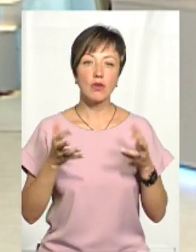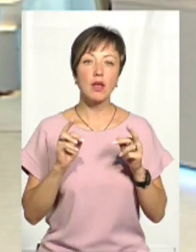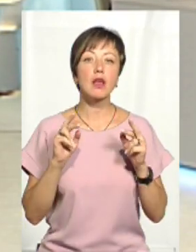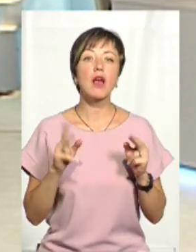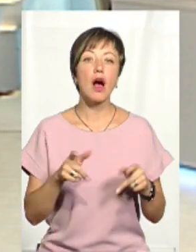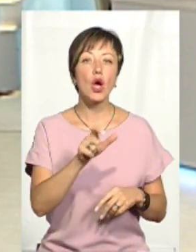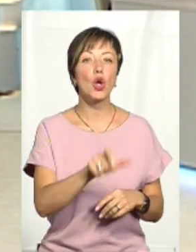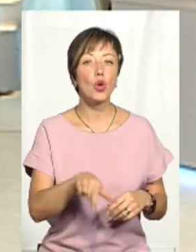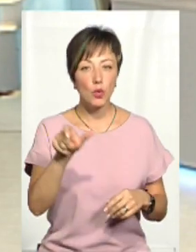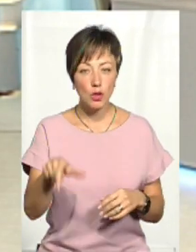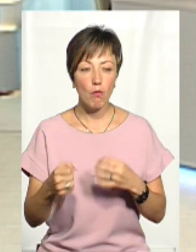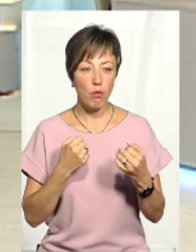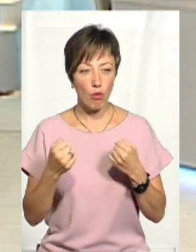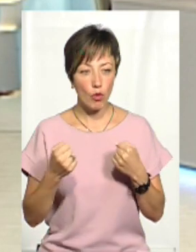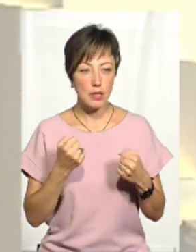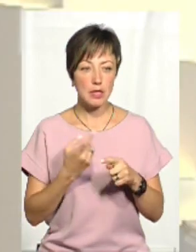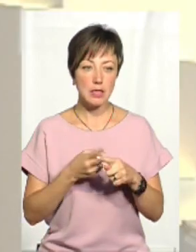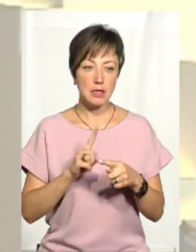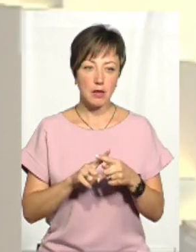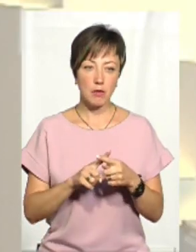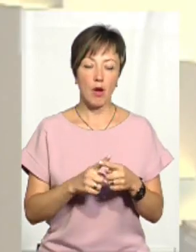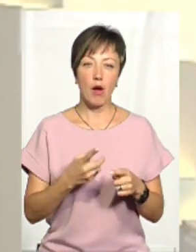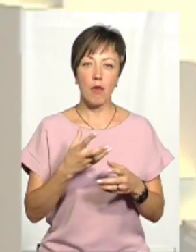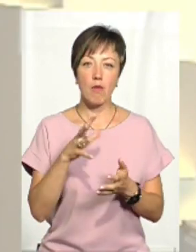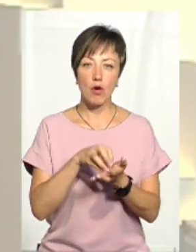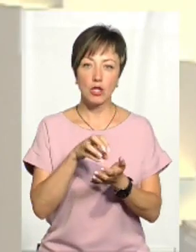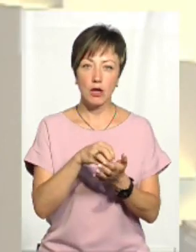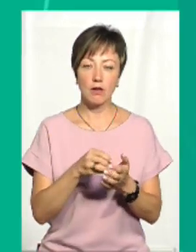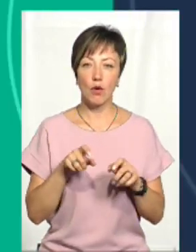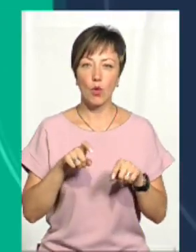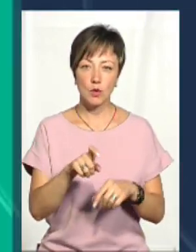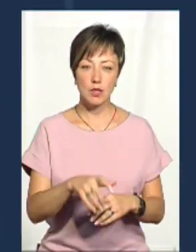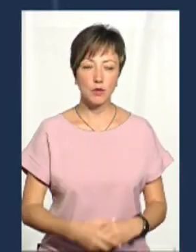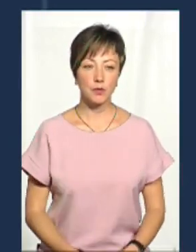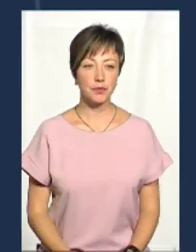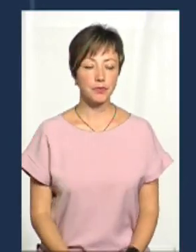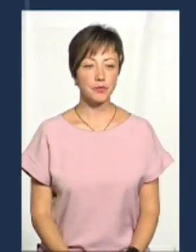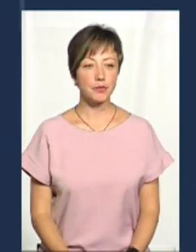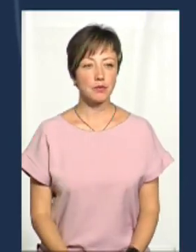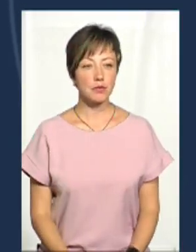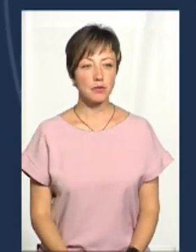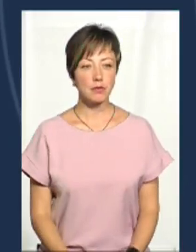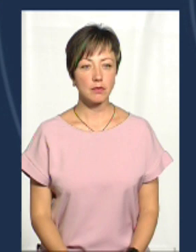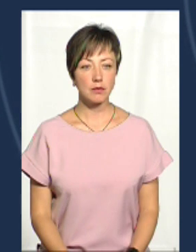з'ясовували, як же люди борються з прожерливою гусеню. Дивимось.